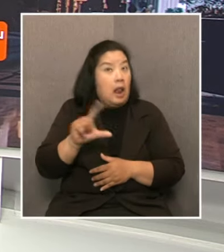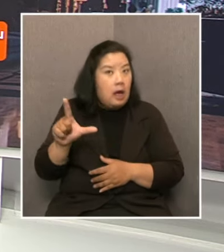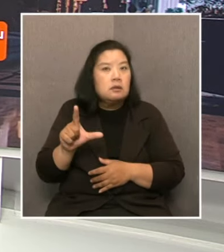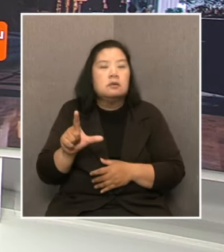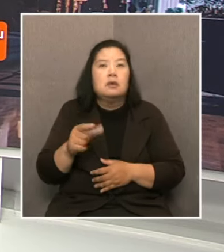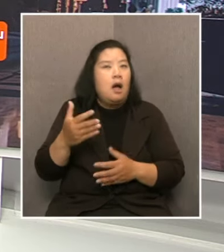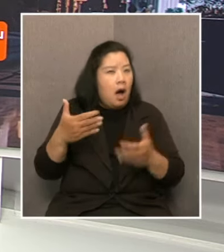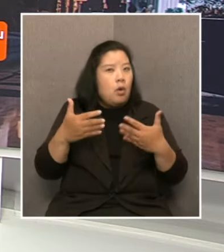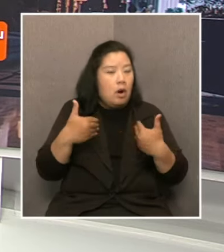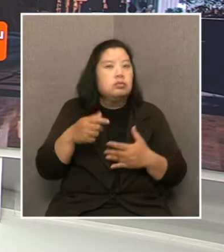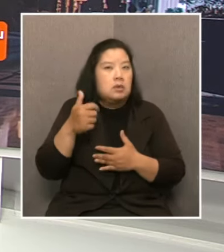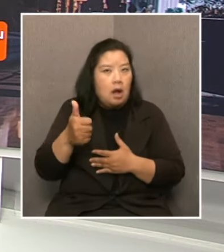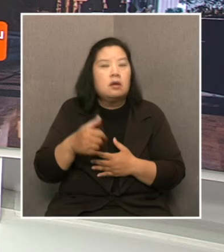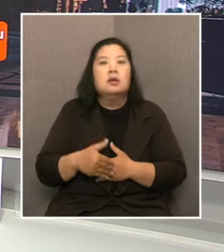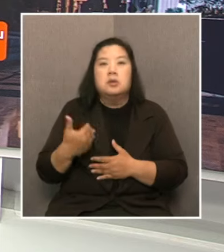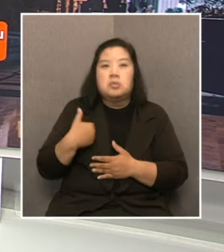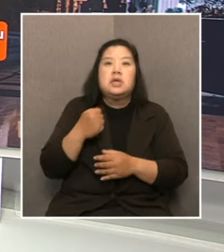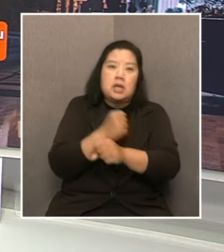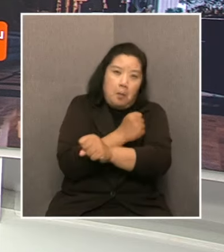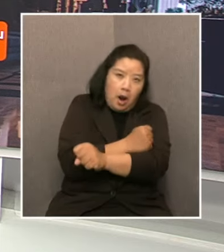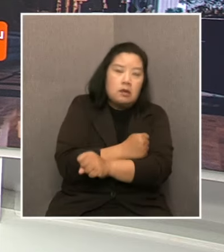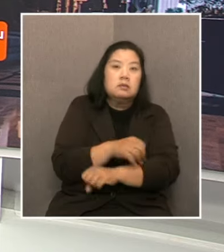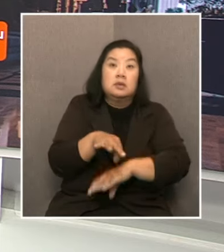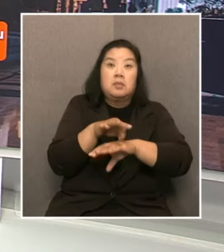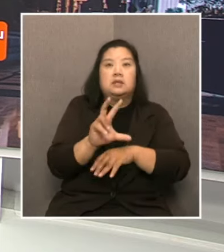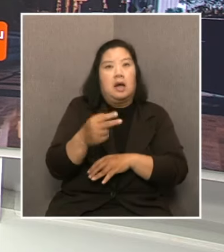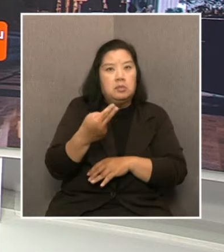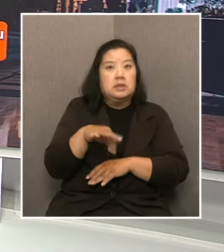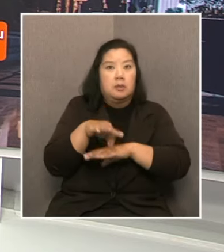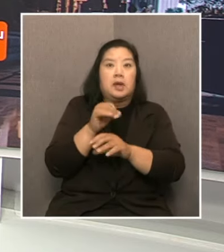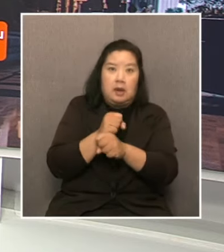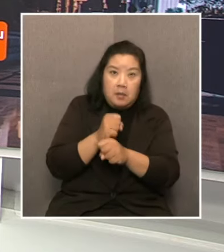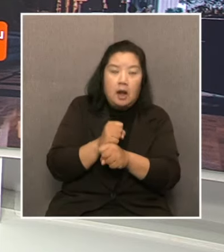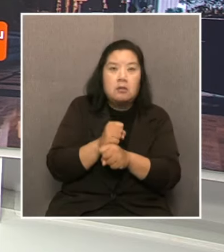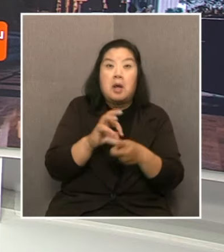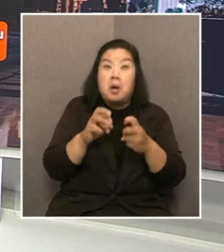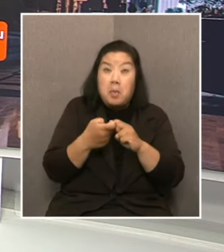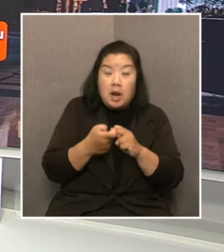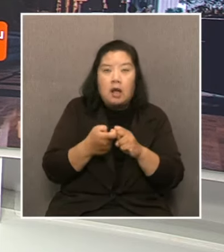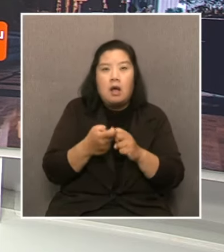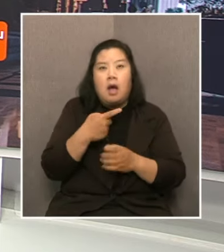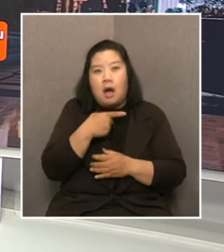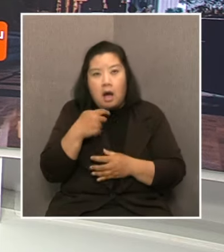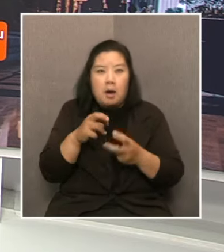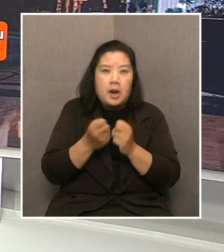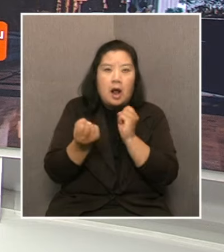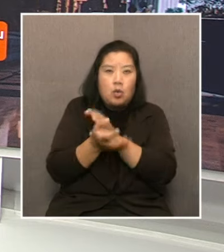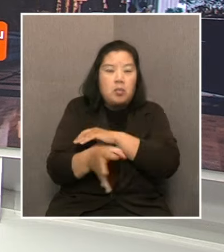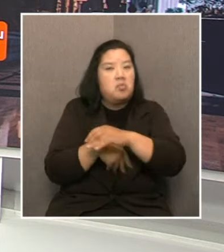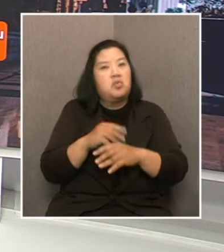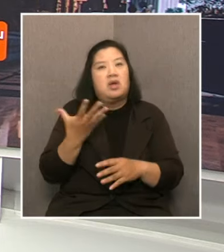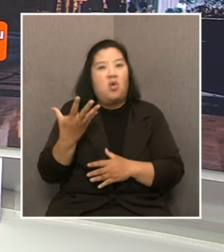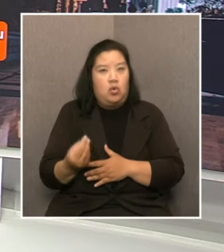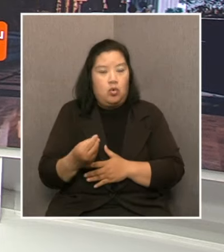จากภาคส่วนนี้มีการสร้างงาน30,000อัตราด้วยกันแล้วก็ลดอาชญากรรมลงมาด้วยนะครับซึ่งสิงคโปร์เองหากว่าใครเนี่ยเคยไป